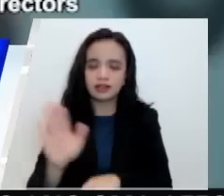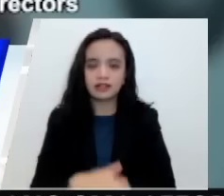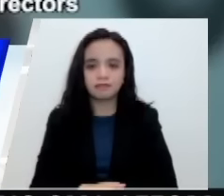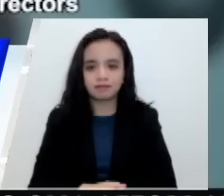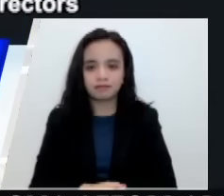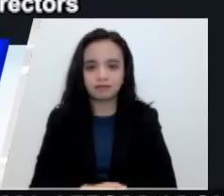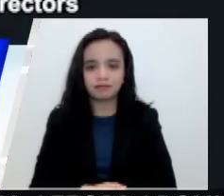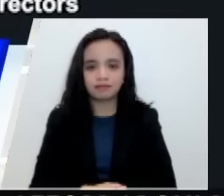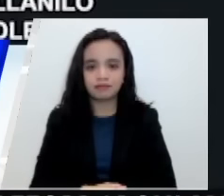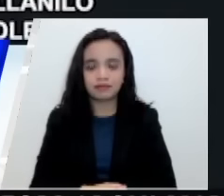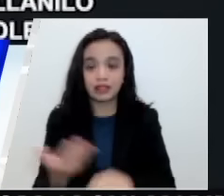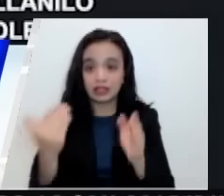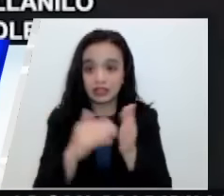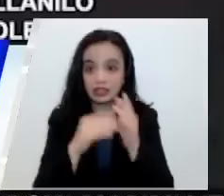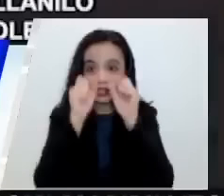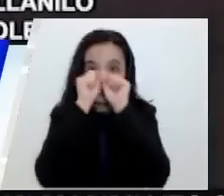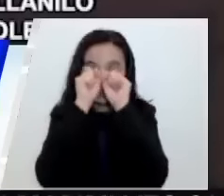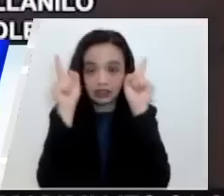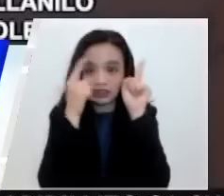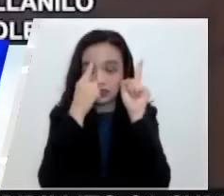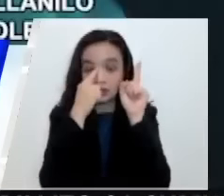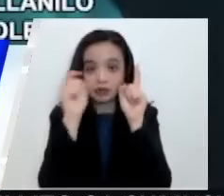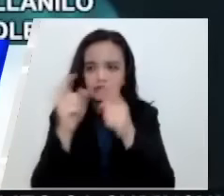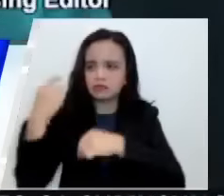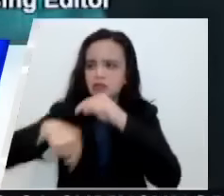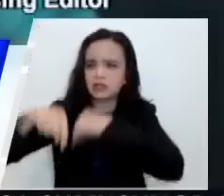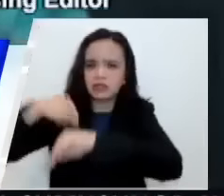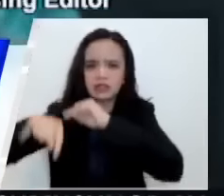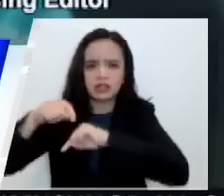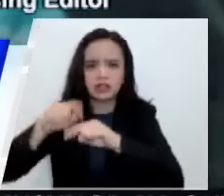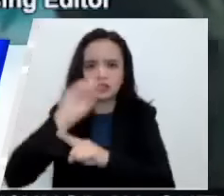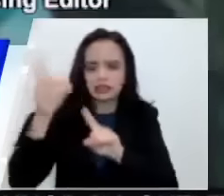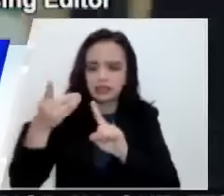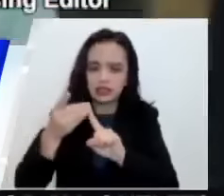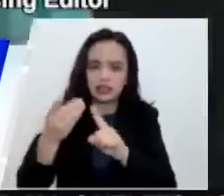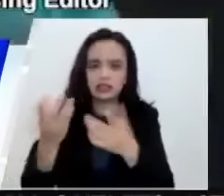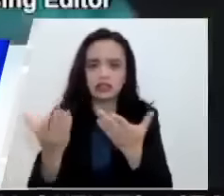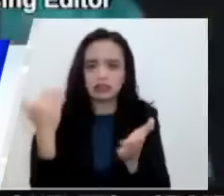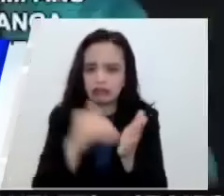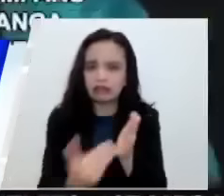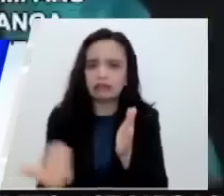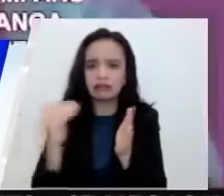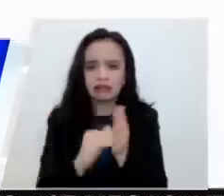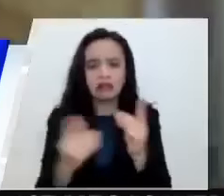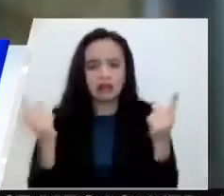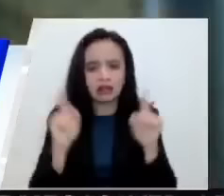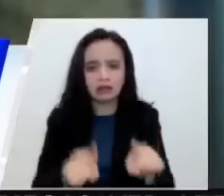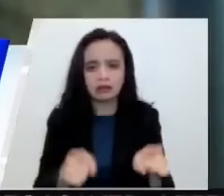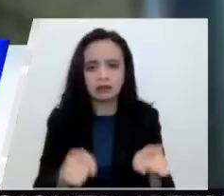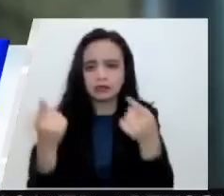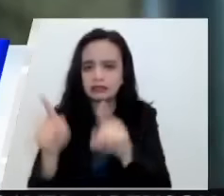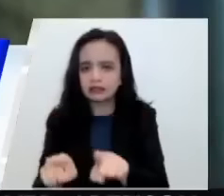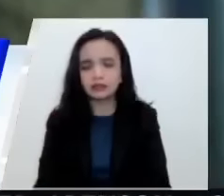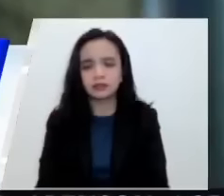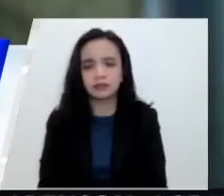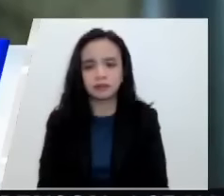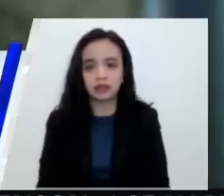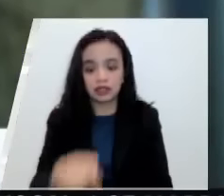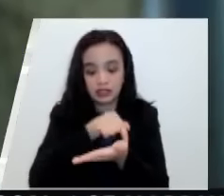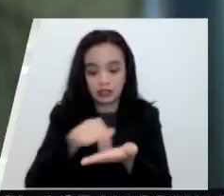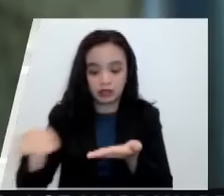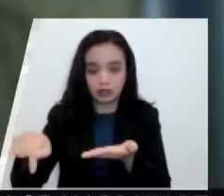si Angela na tila bumalik ang petsa at uulit na naman ang mga pangyayari. Nung week na to, yung first week namin, nagtataka